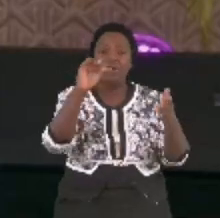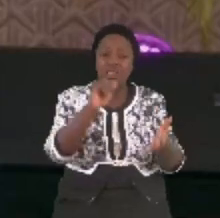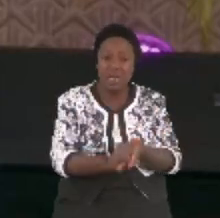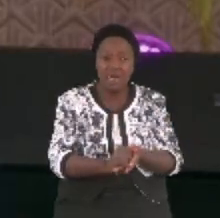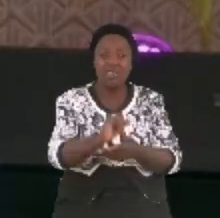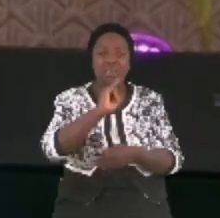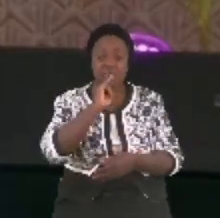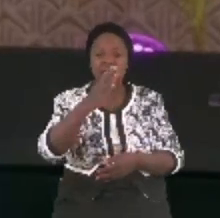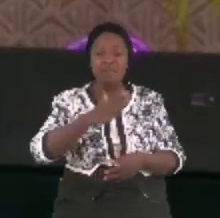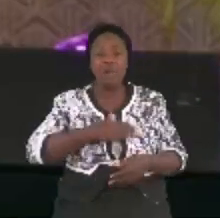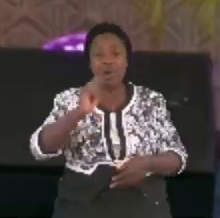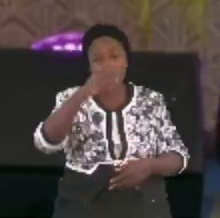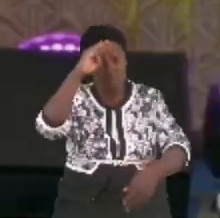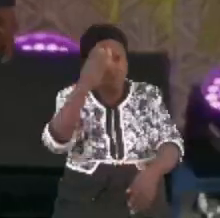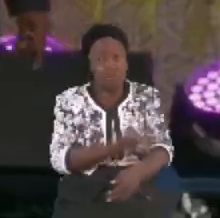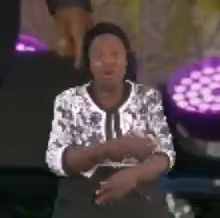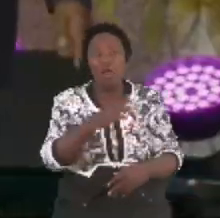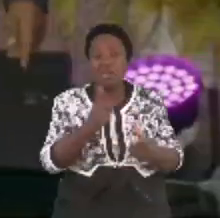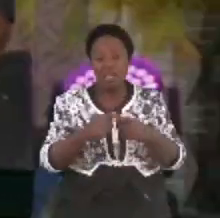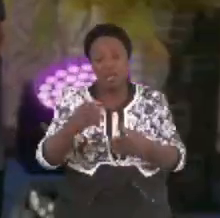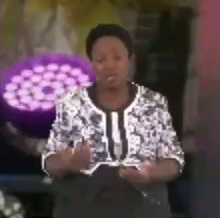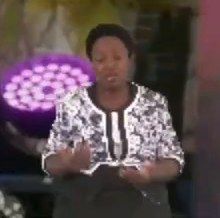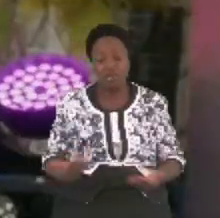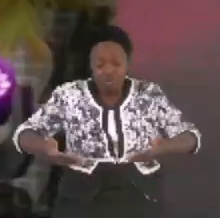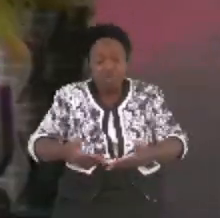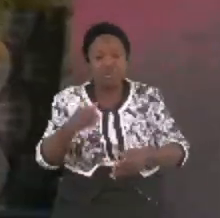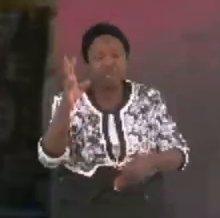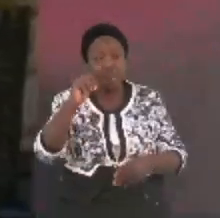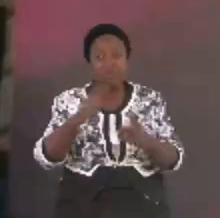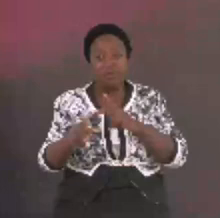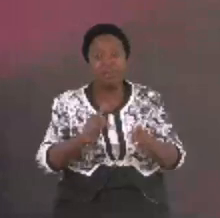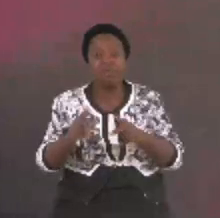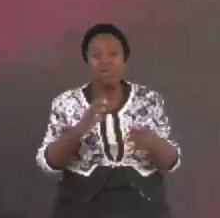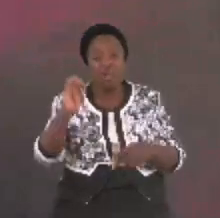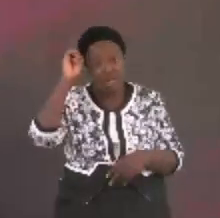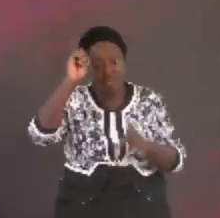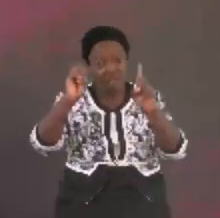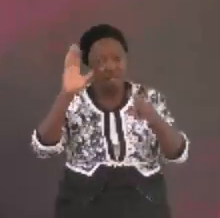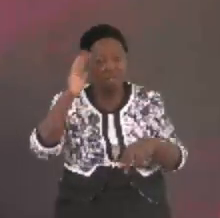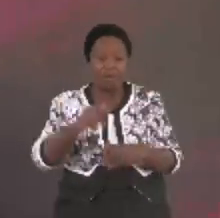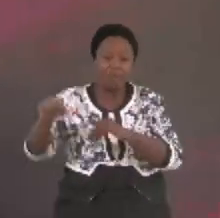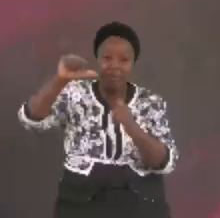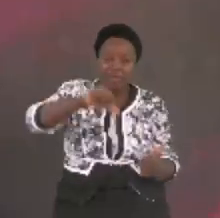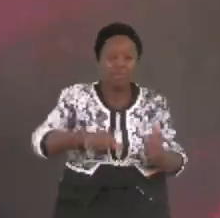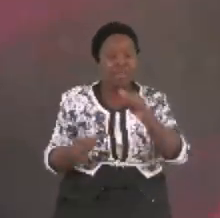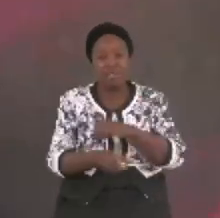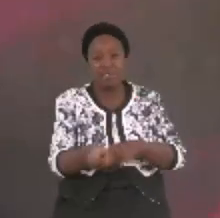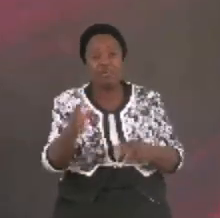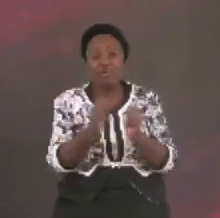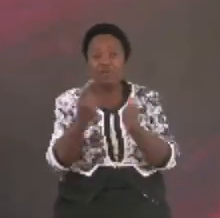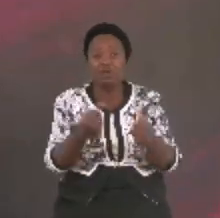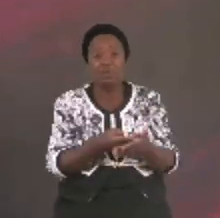C'est mon fils unique. Présente-le aux gens. Il vous baptisera du Saint-Esprit et de